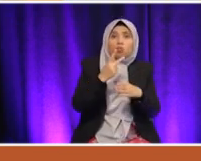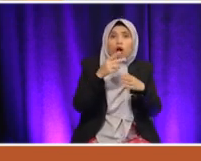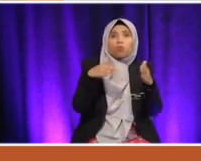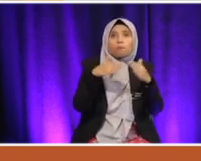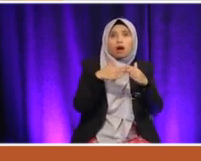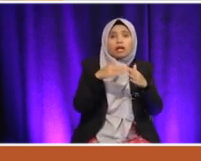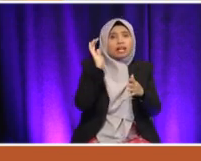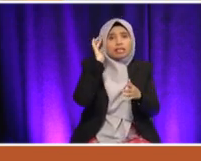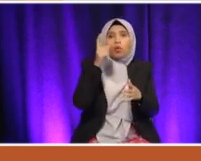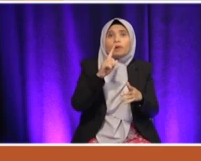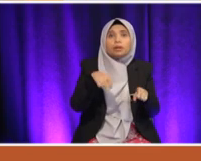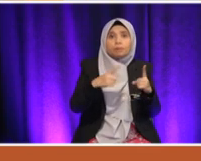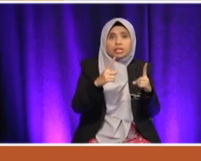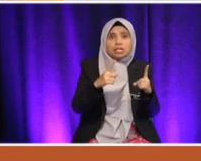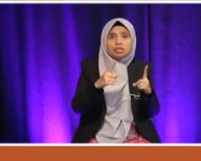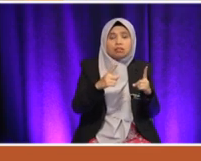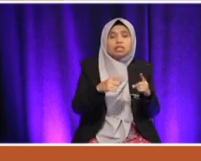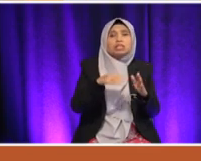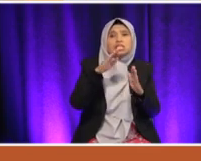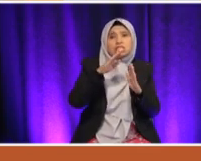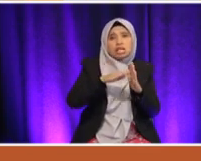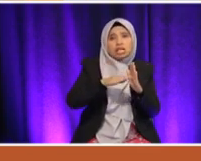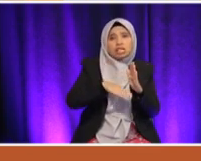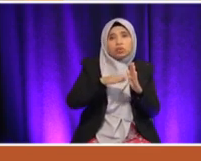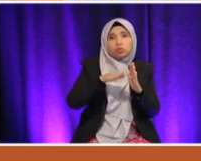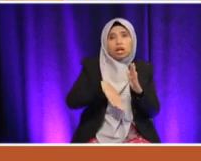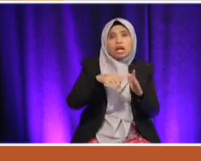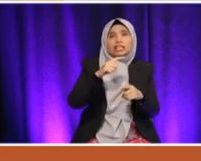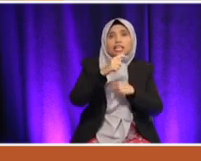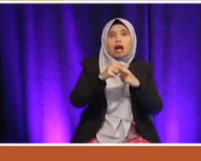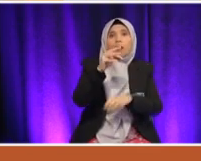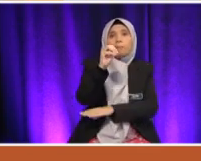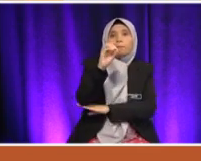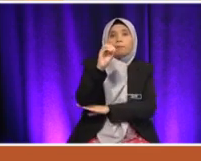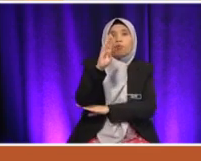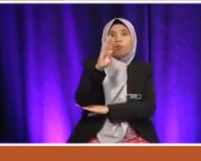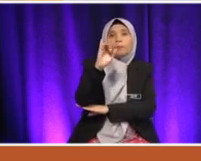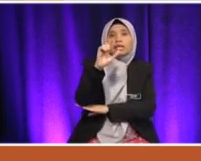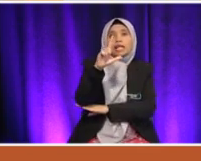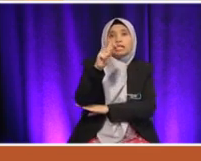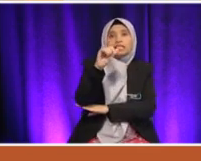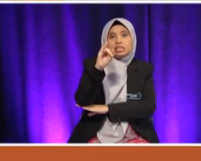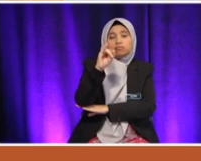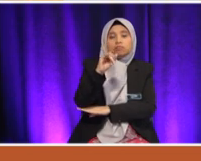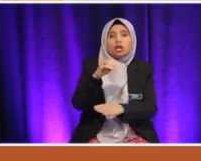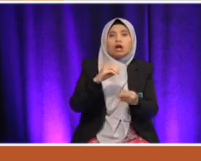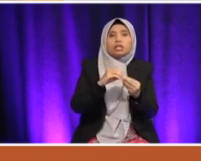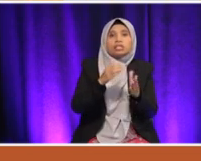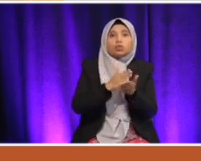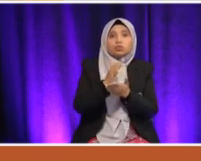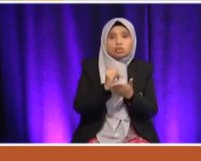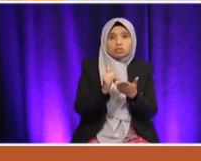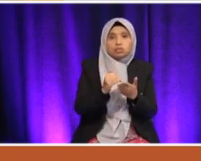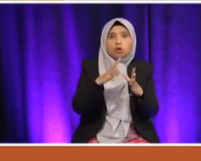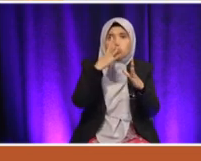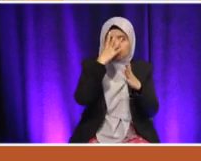ini juga mempengaruhi tahap mobility warga emas yang menyebabkan warga emas